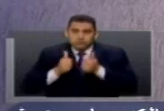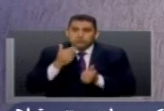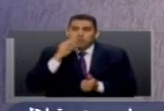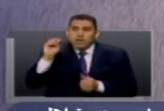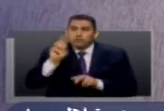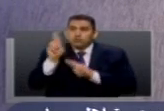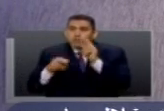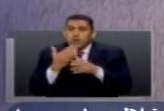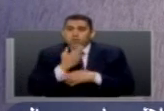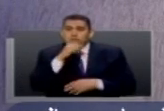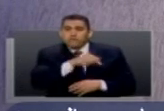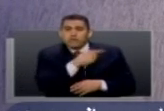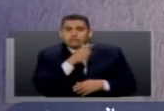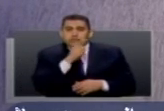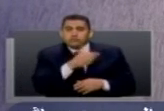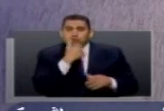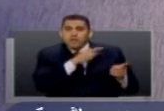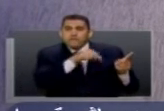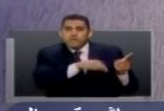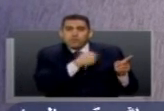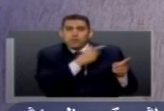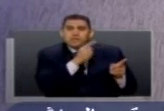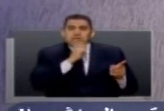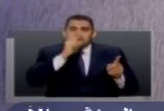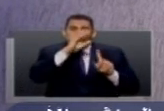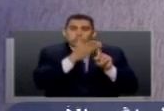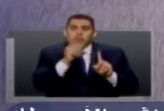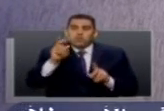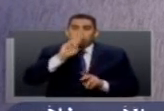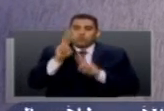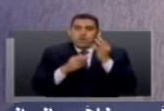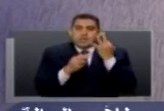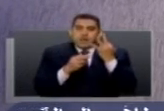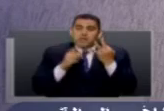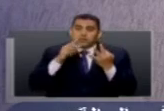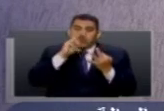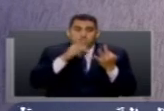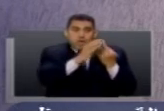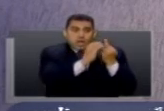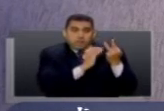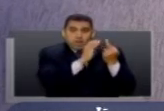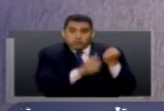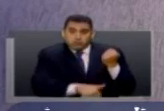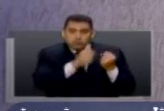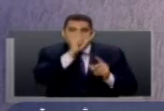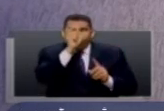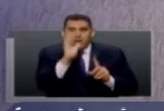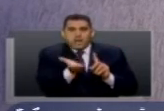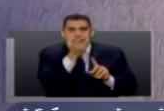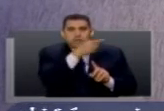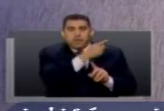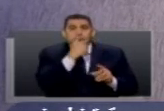وكذا فطرحوا له ثلاثه اسئله قالوا ان اجاب عنها فهو نبي ان لم يجب فلكم ان تشكوا